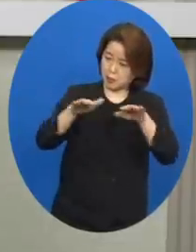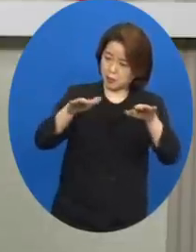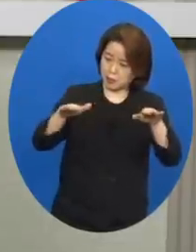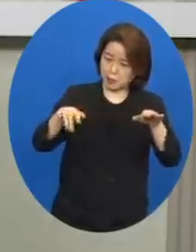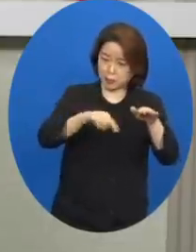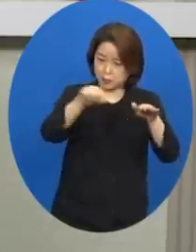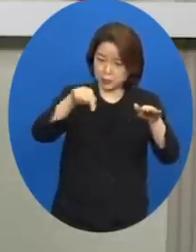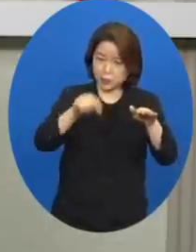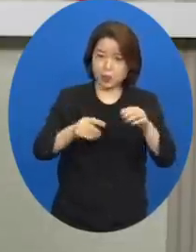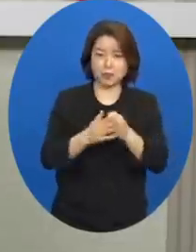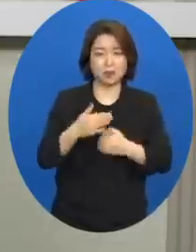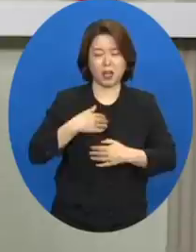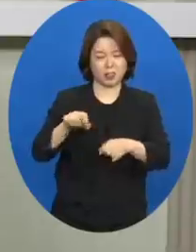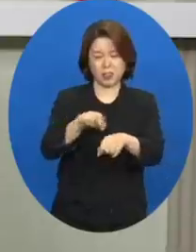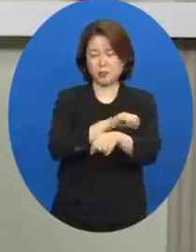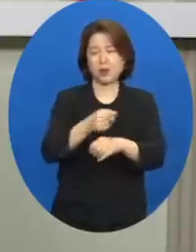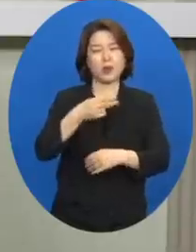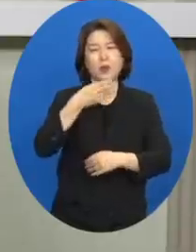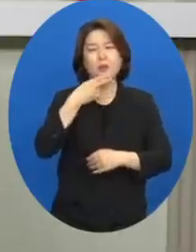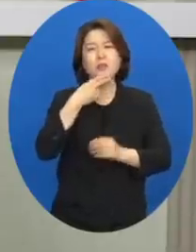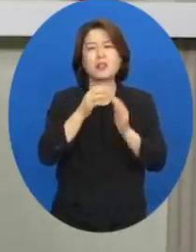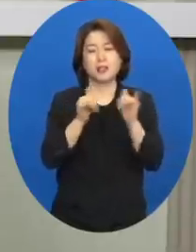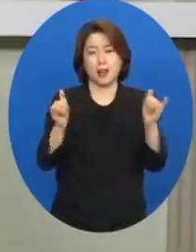특별할 것이 없는 사람이었습니다